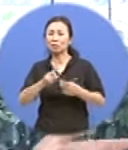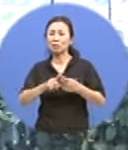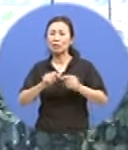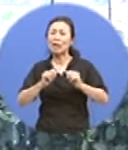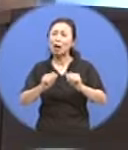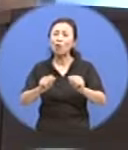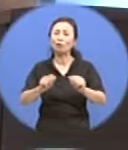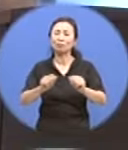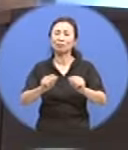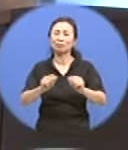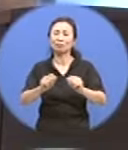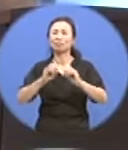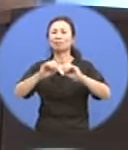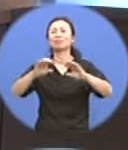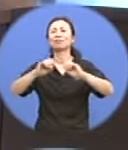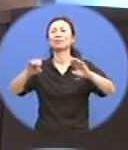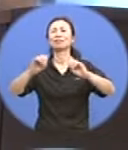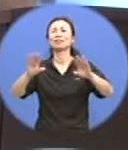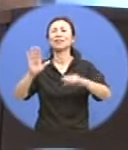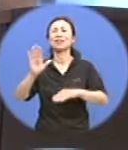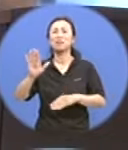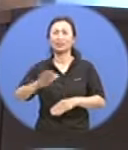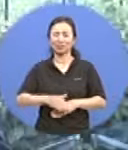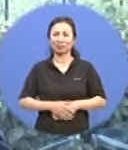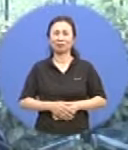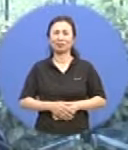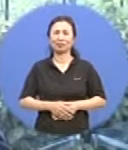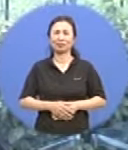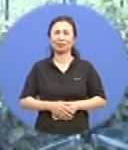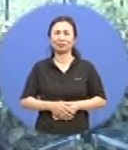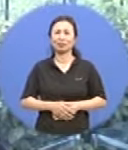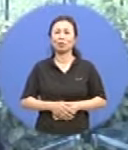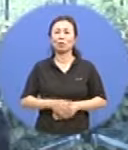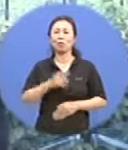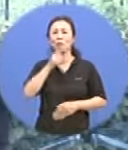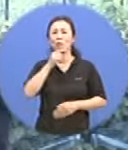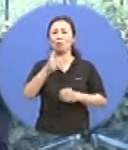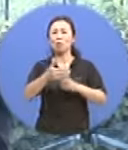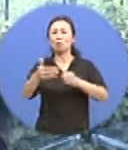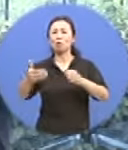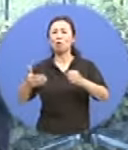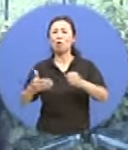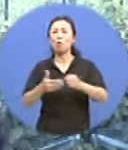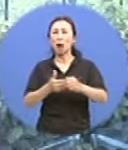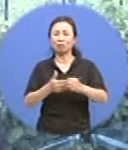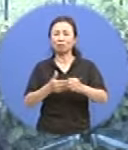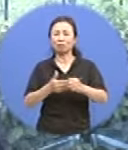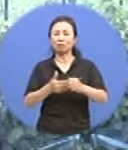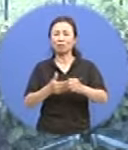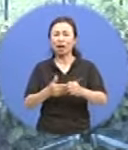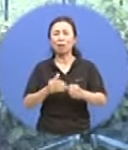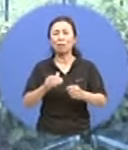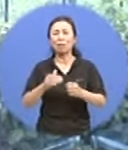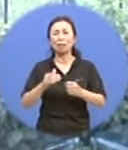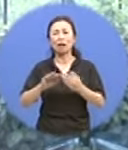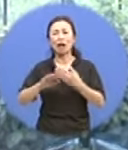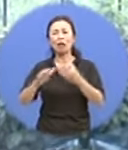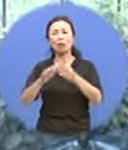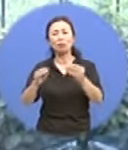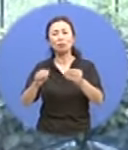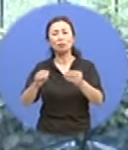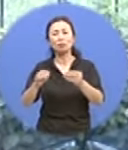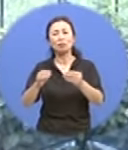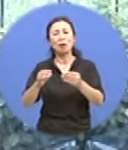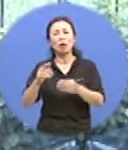と言ってですね今ちょっと進めてるんですけどね、 まあ、そういうグローバルというか海外を考えるときにちょっと重要なこ